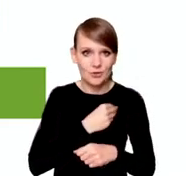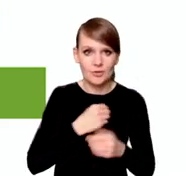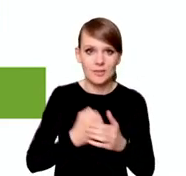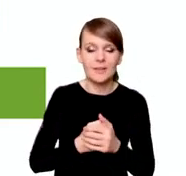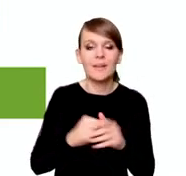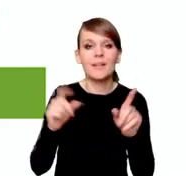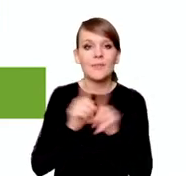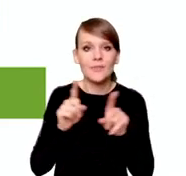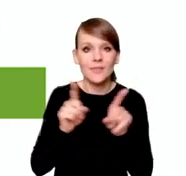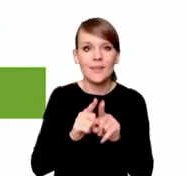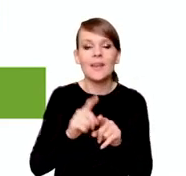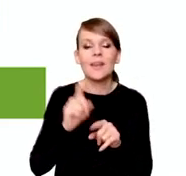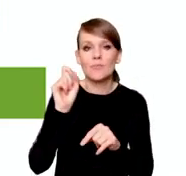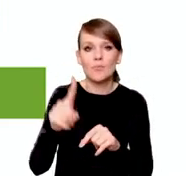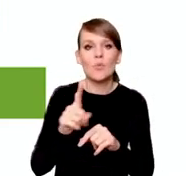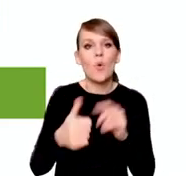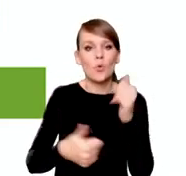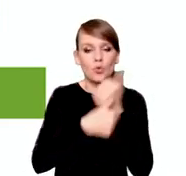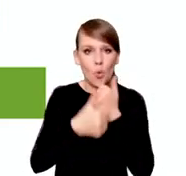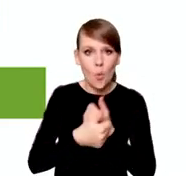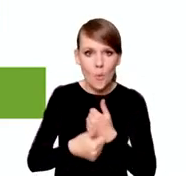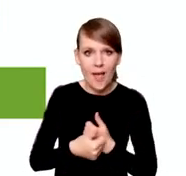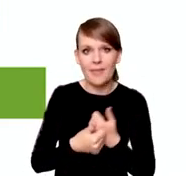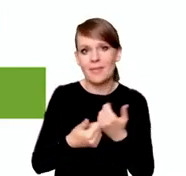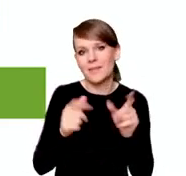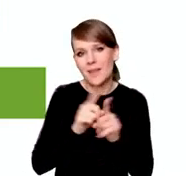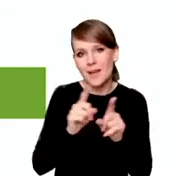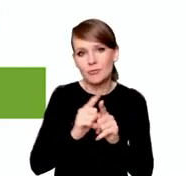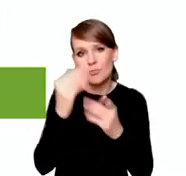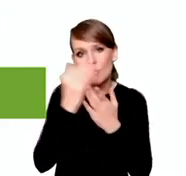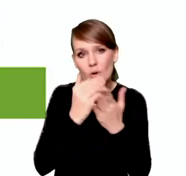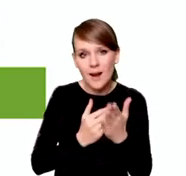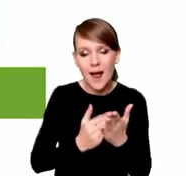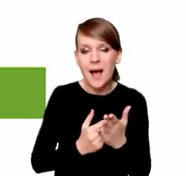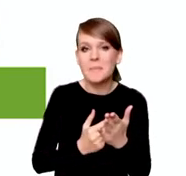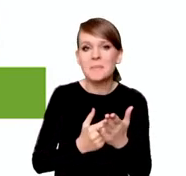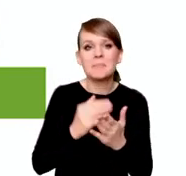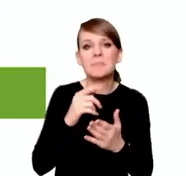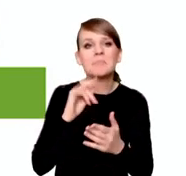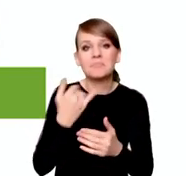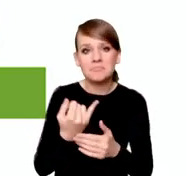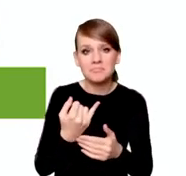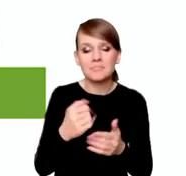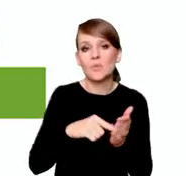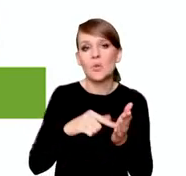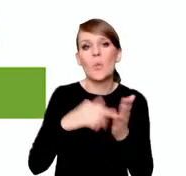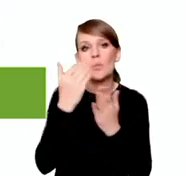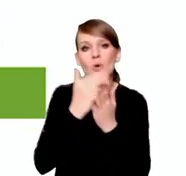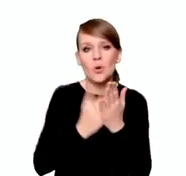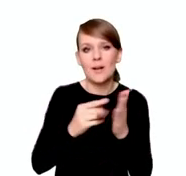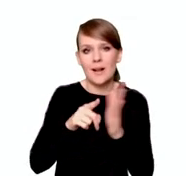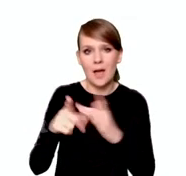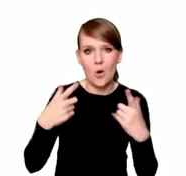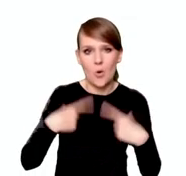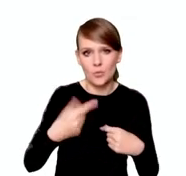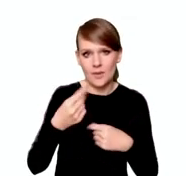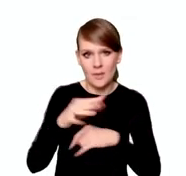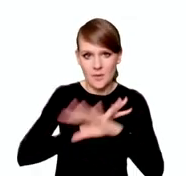programy czy dokumenty w postaci programu dla osób z niepełnosprawnościami.